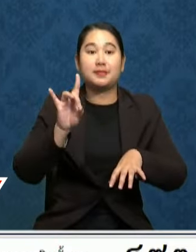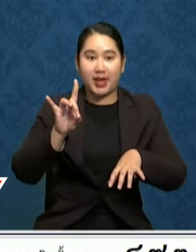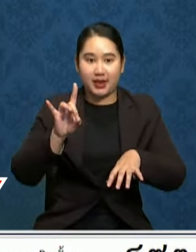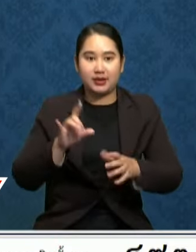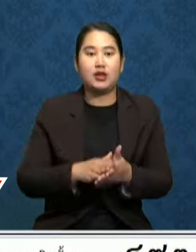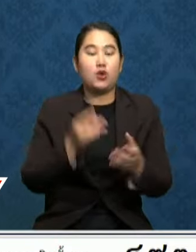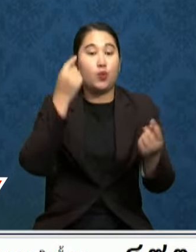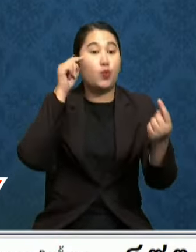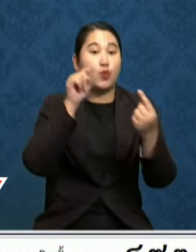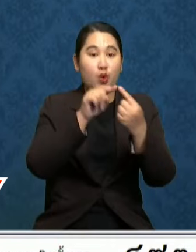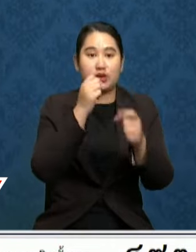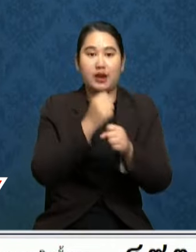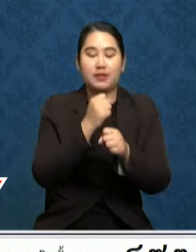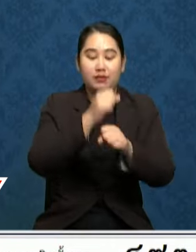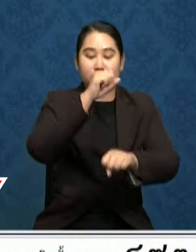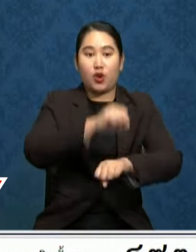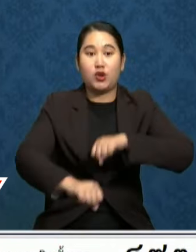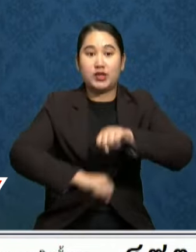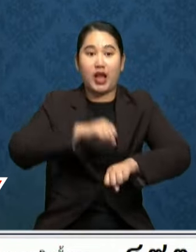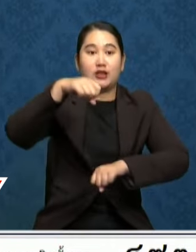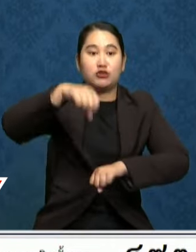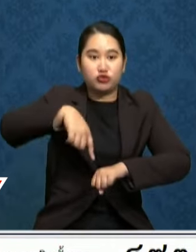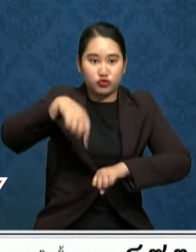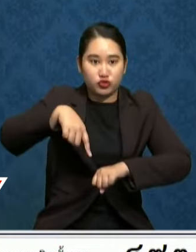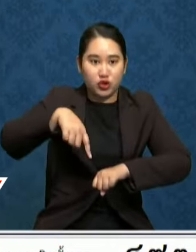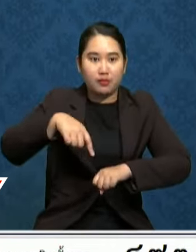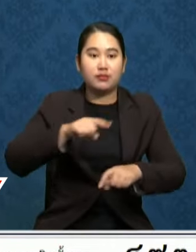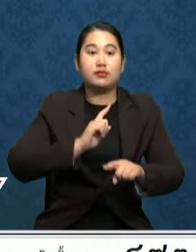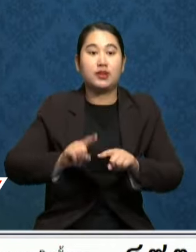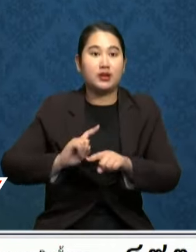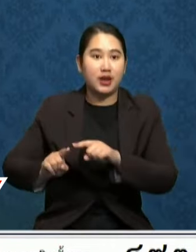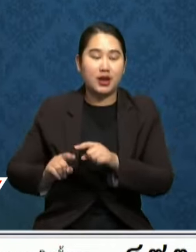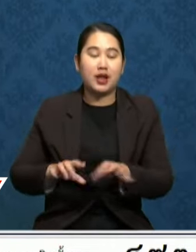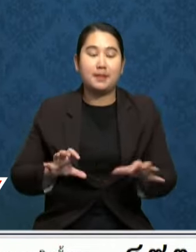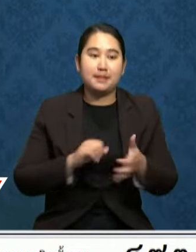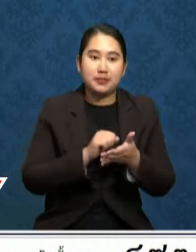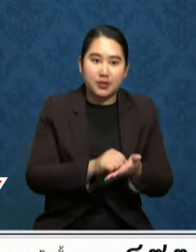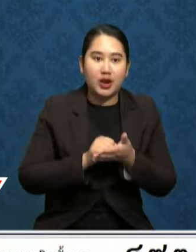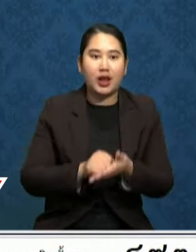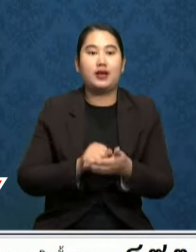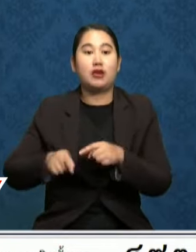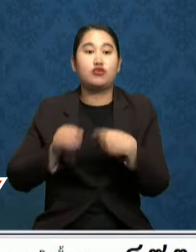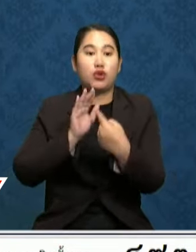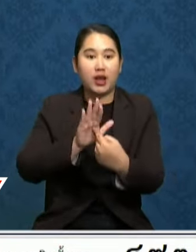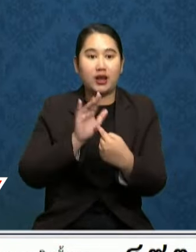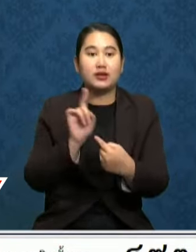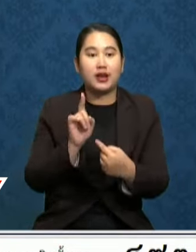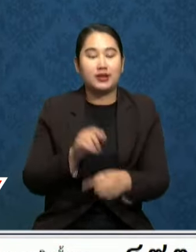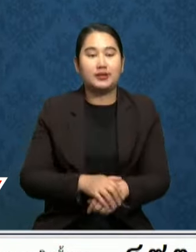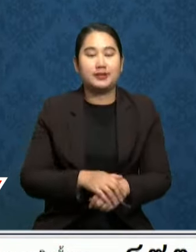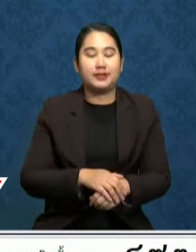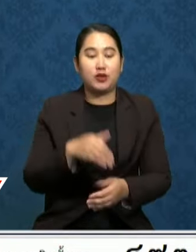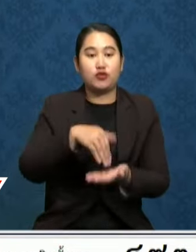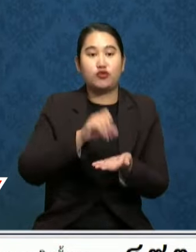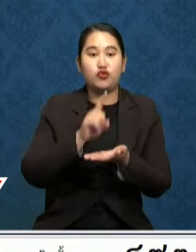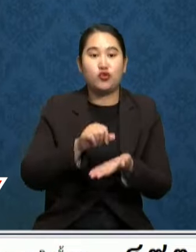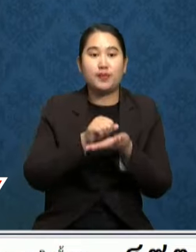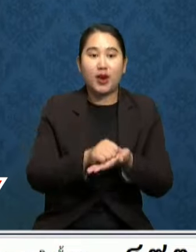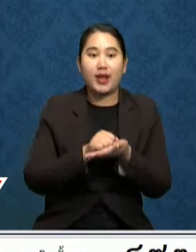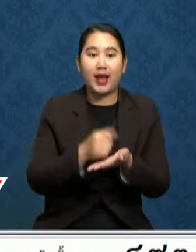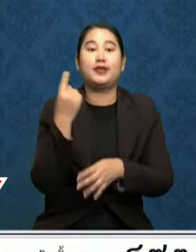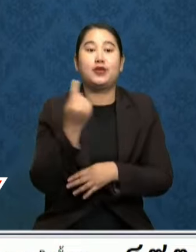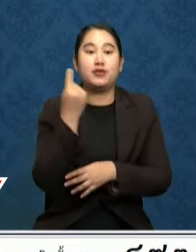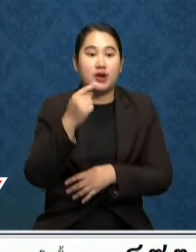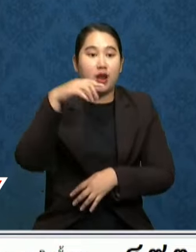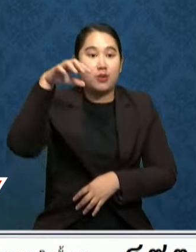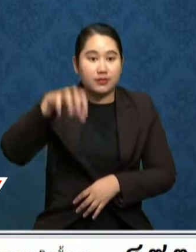มีวัฐถูปสง่เพื่อนดำเนิญการก่อนสร้างซ้มแซม ปรบปรุงอำนวยความสะดวกต่เช่นอาคารศูณบริการเหงน